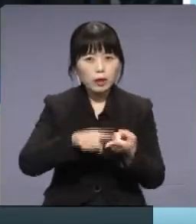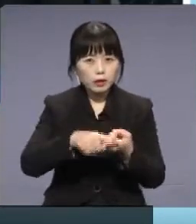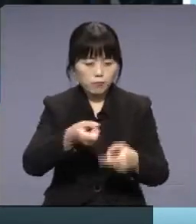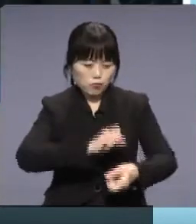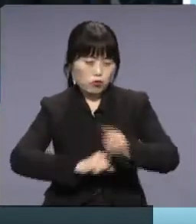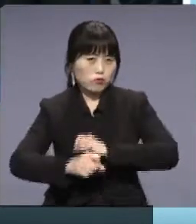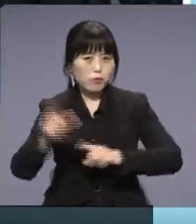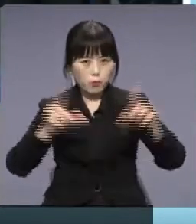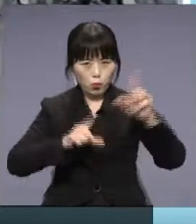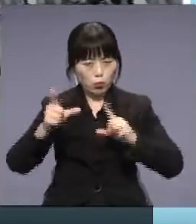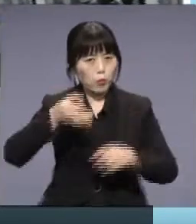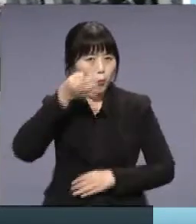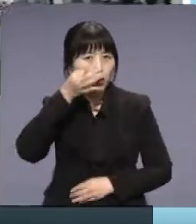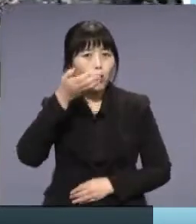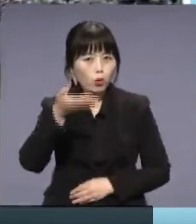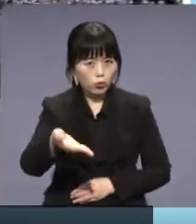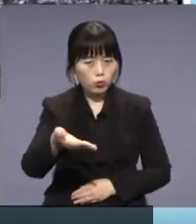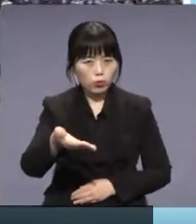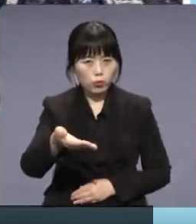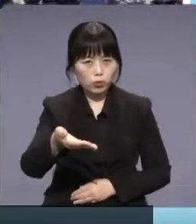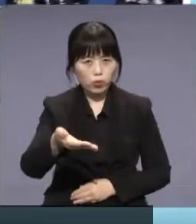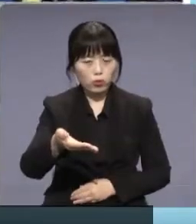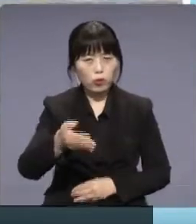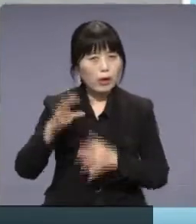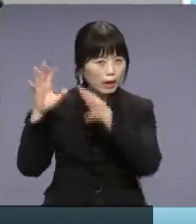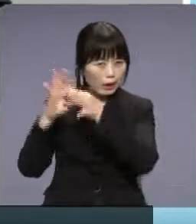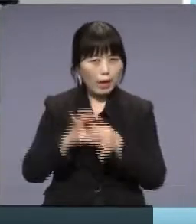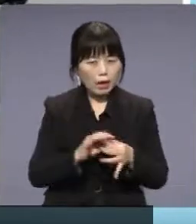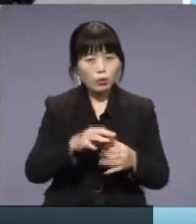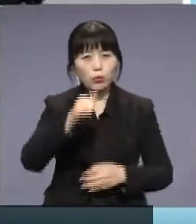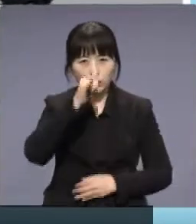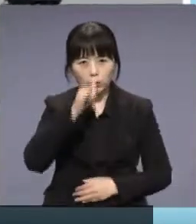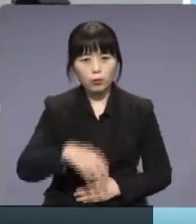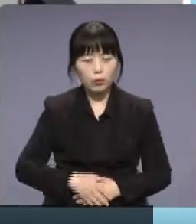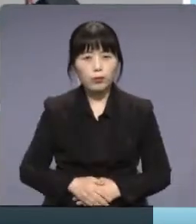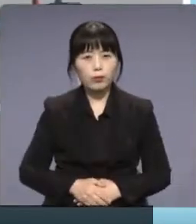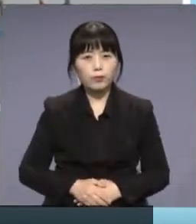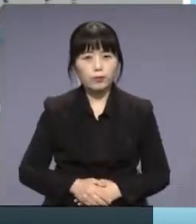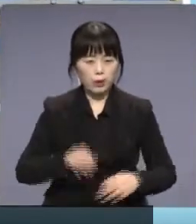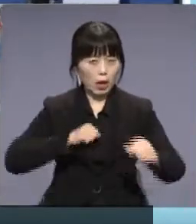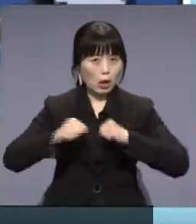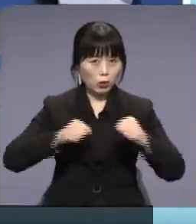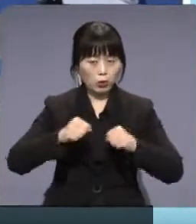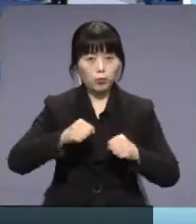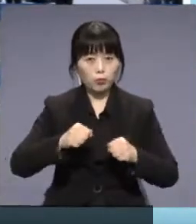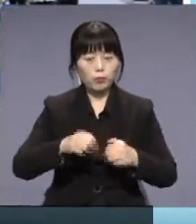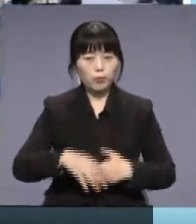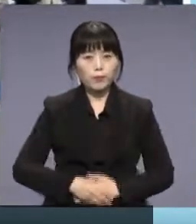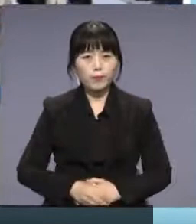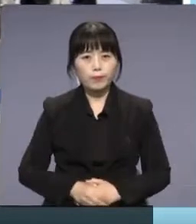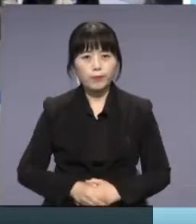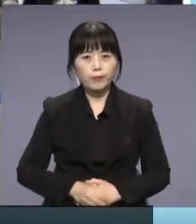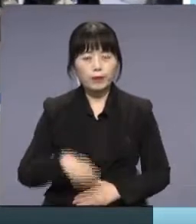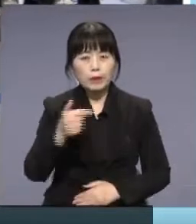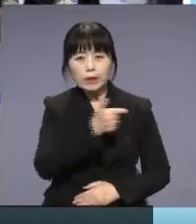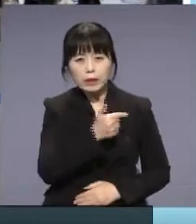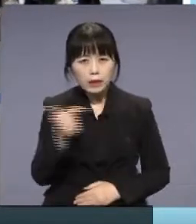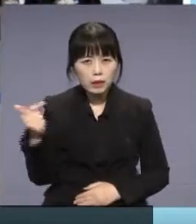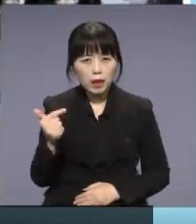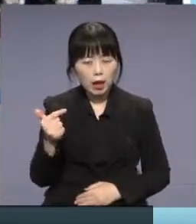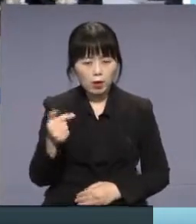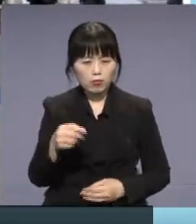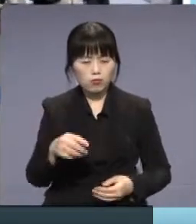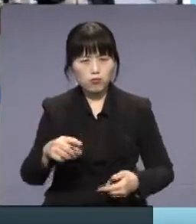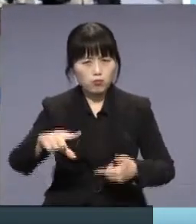적극적인 모습을 보이려는 그런 저기 걔를 계속 가져왔거든요. 그동안의 행보가요. 예, 행보가 가져왔는데 예. 사실 이게 크게